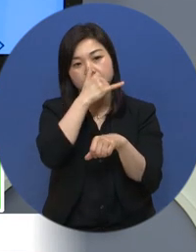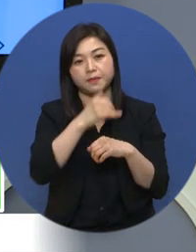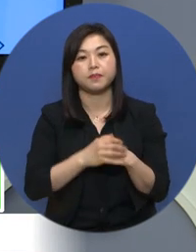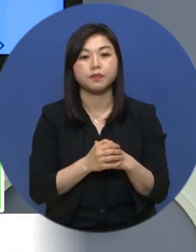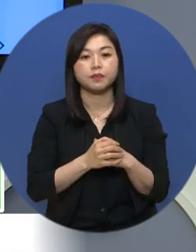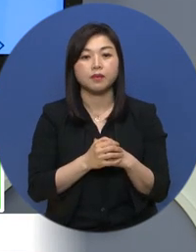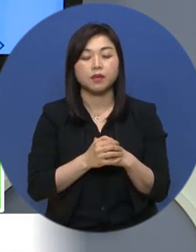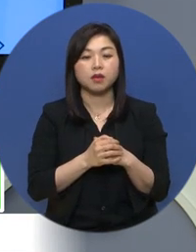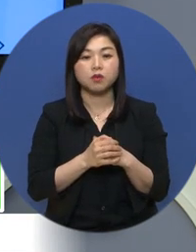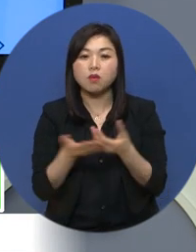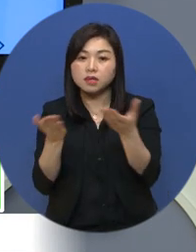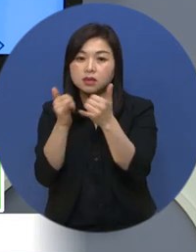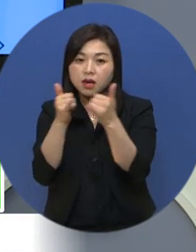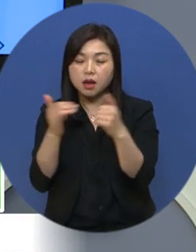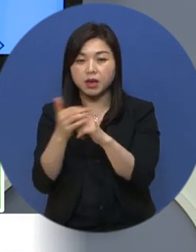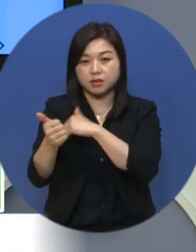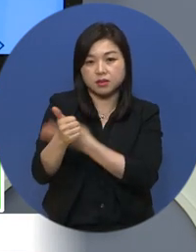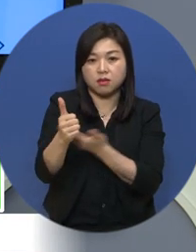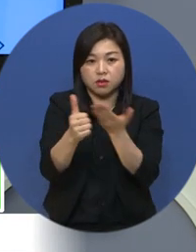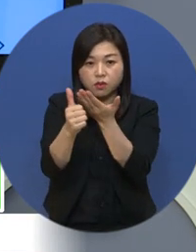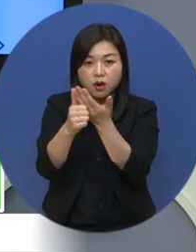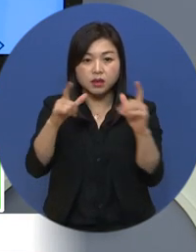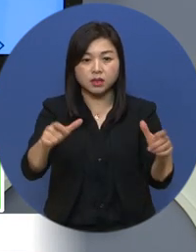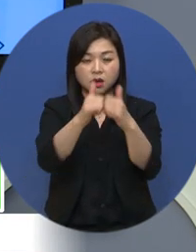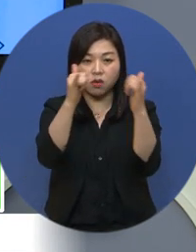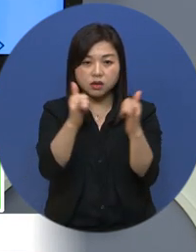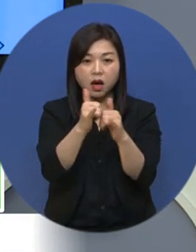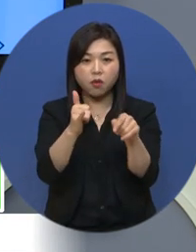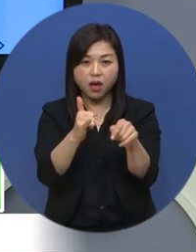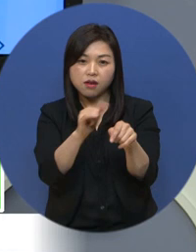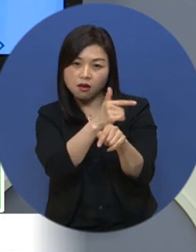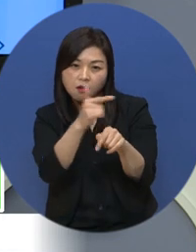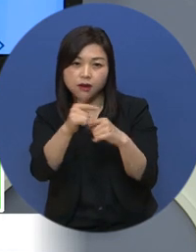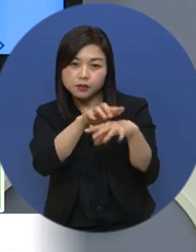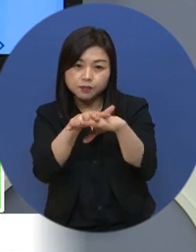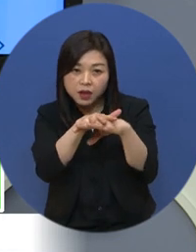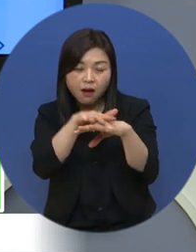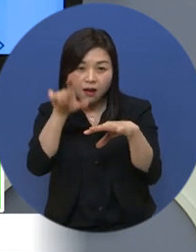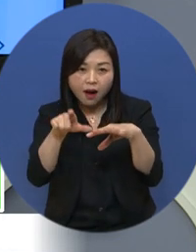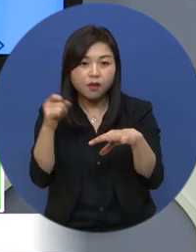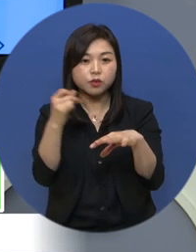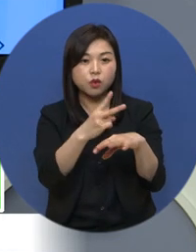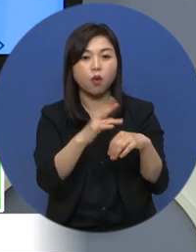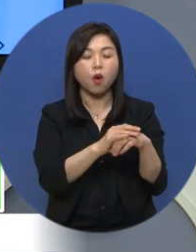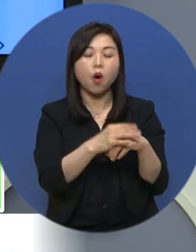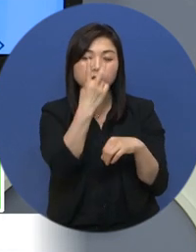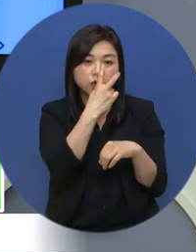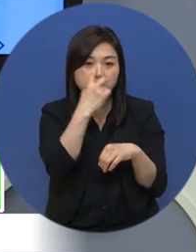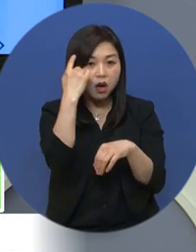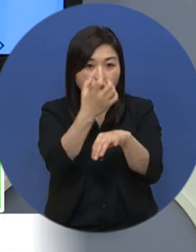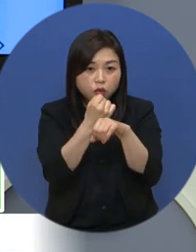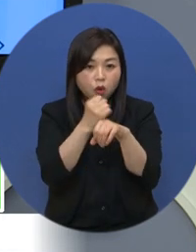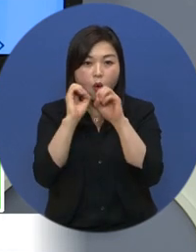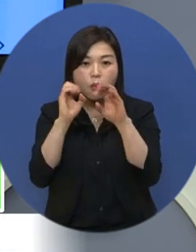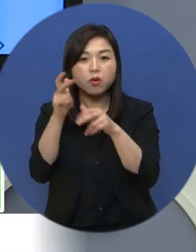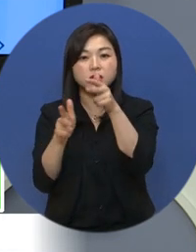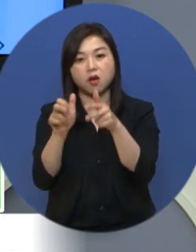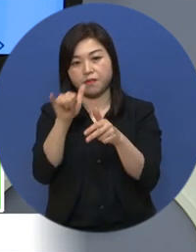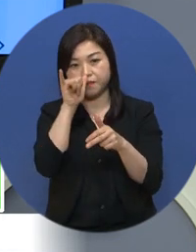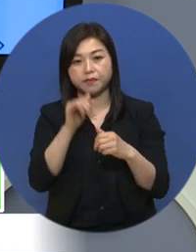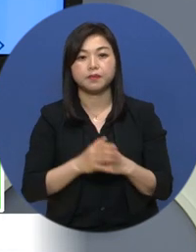이외에도 종사자 역량강화 와 지역사회 역량강화 조사 연구와 홍보 사업도 함께 진행됩니다